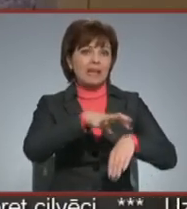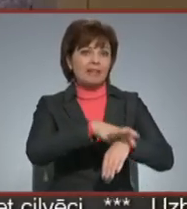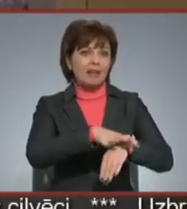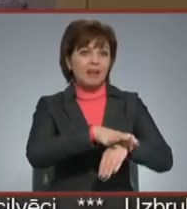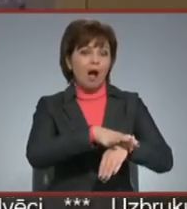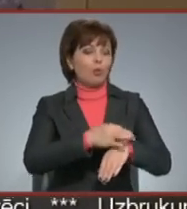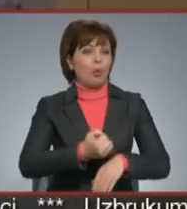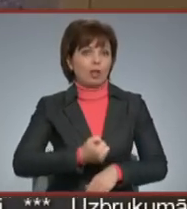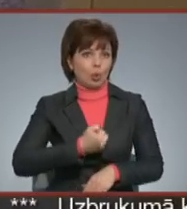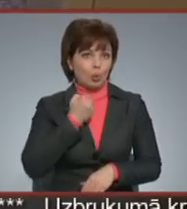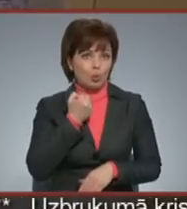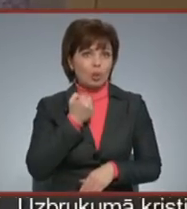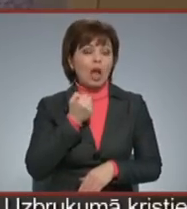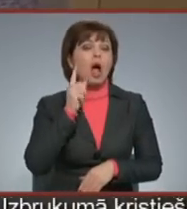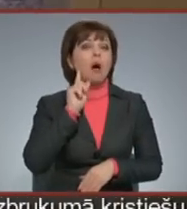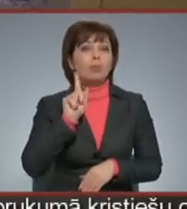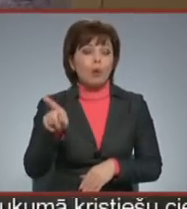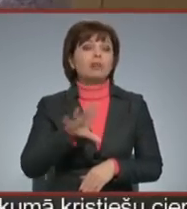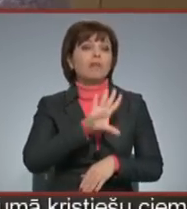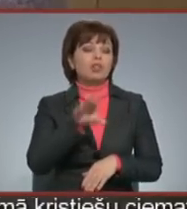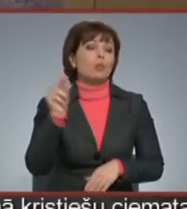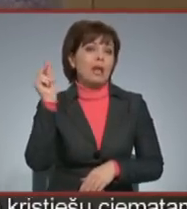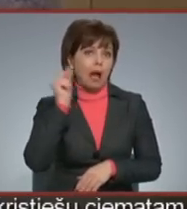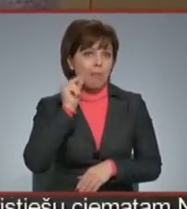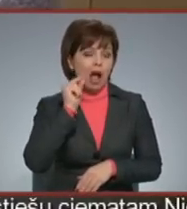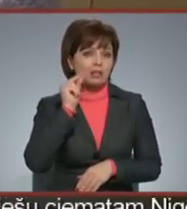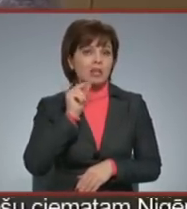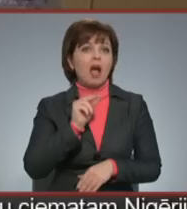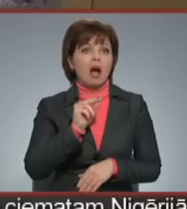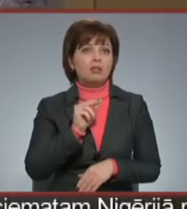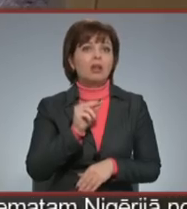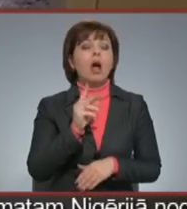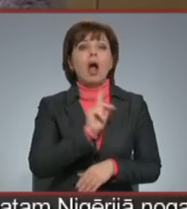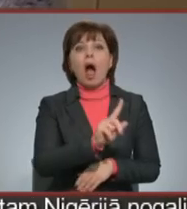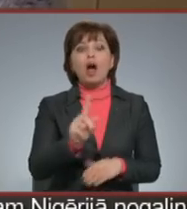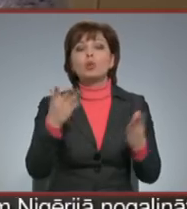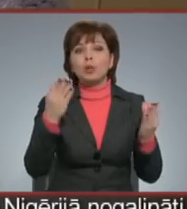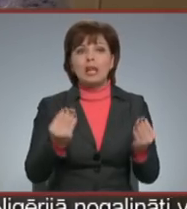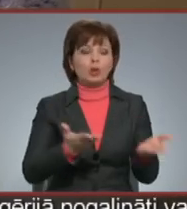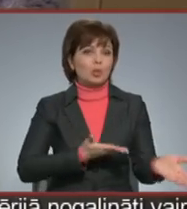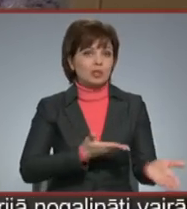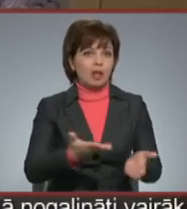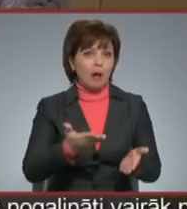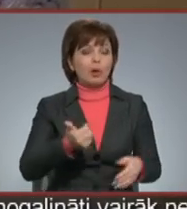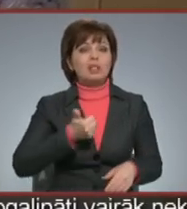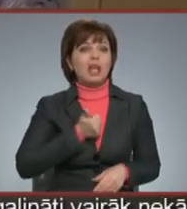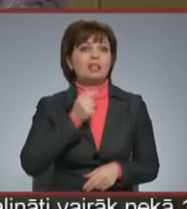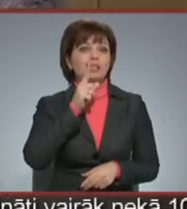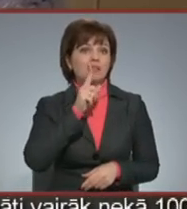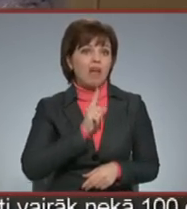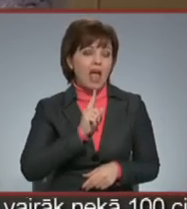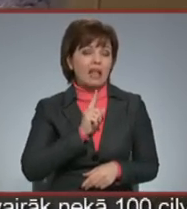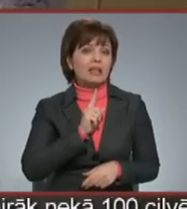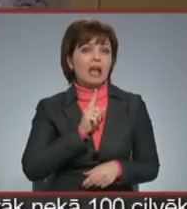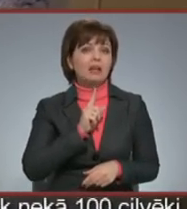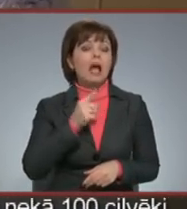grūti sastiprināmi, bet nu, tika, protams, ar visu galā ātri iemācījās. Un katru dienu slēpoju. Sestdienās, svētdienās savukārt slēpoju